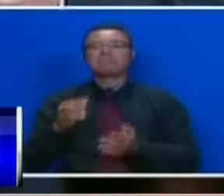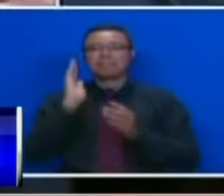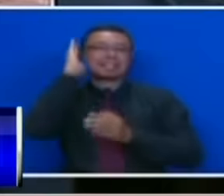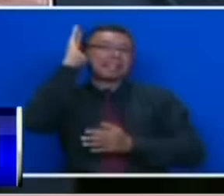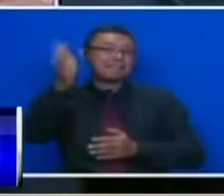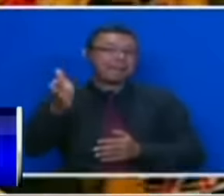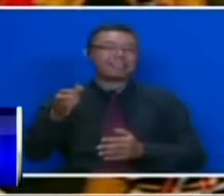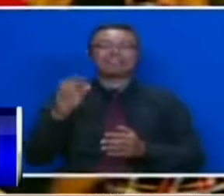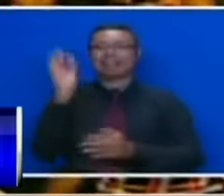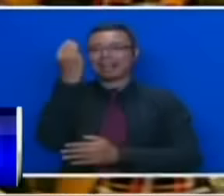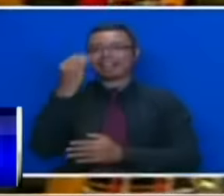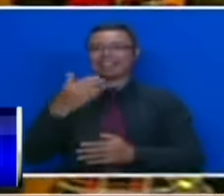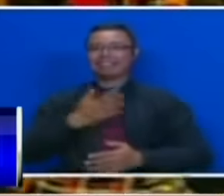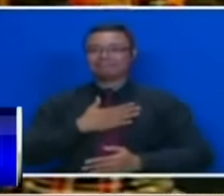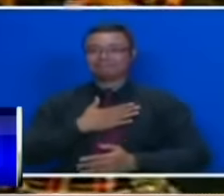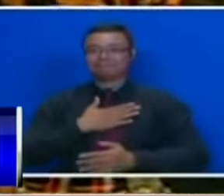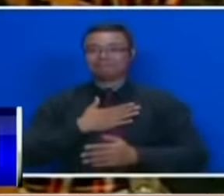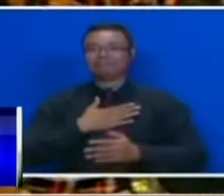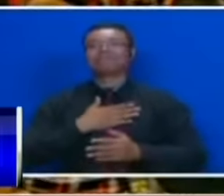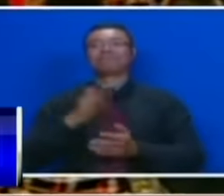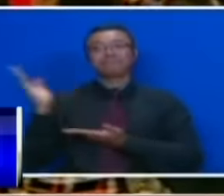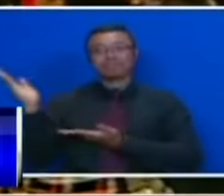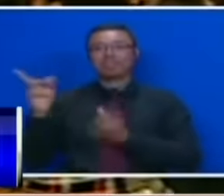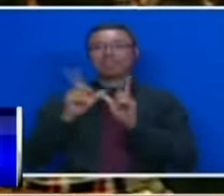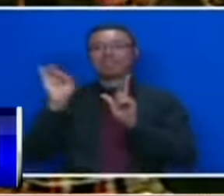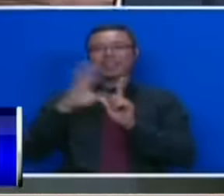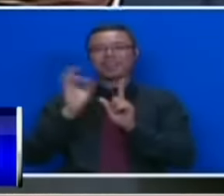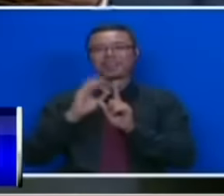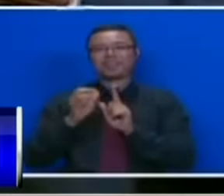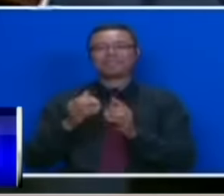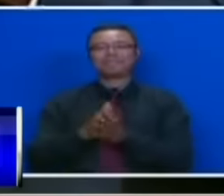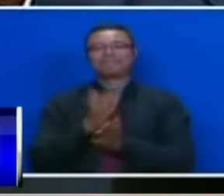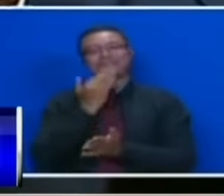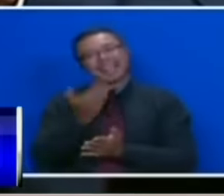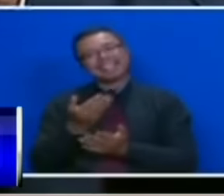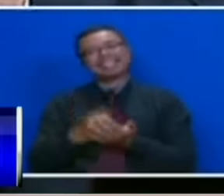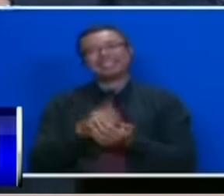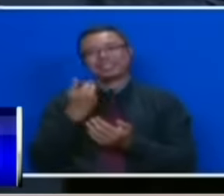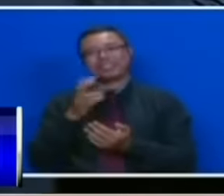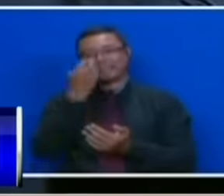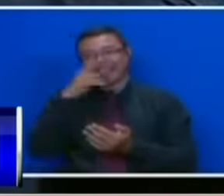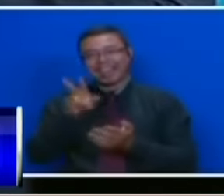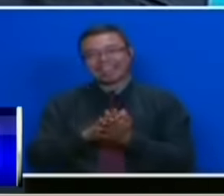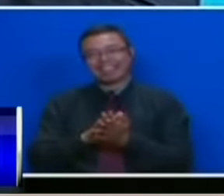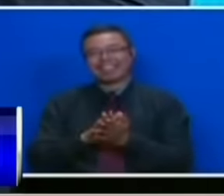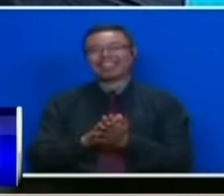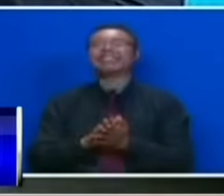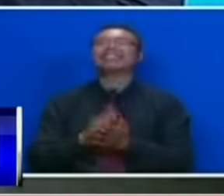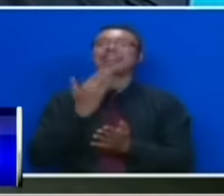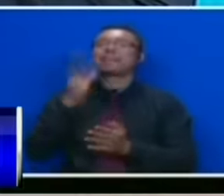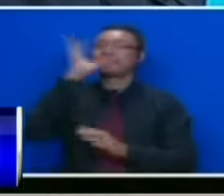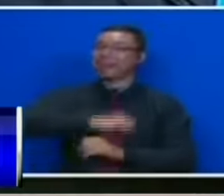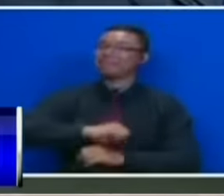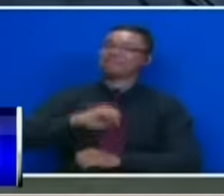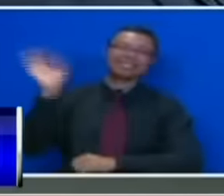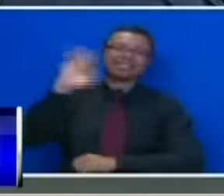tercinta Jakarta. Saya Eko Prasojo. Dan saya Tina Talisa, beserta seluruh kerabat kerja yang bertugas malam hari ini, mengucapkan terima kasih, selamat